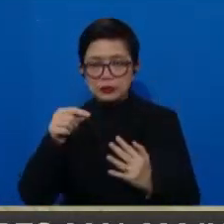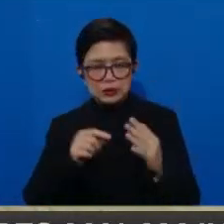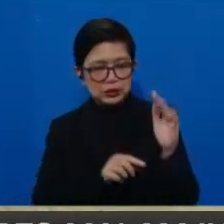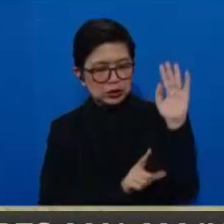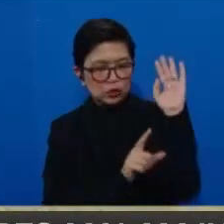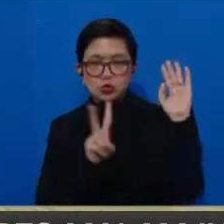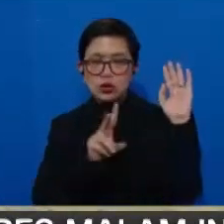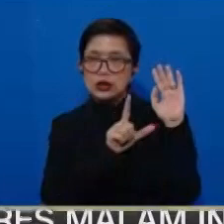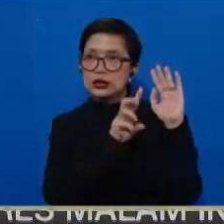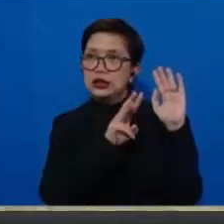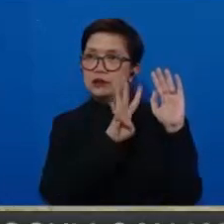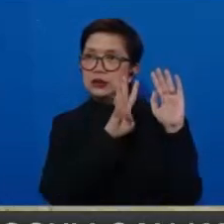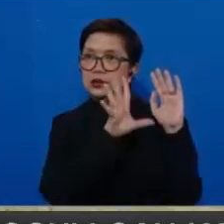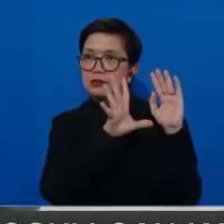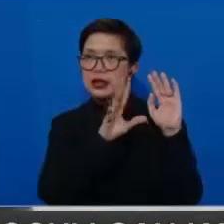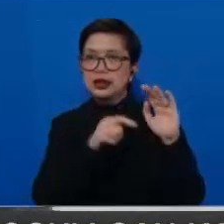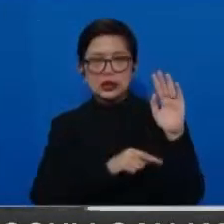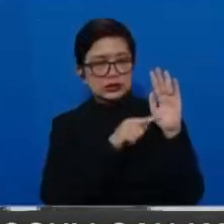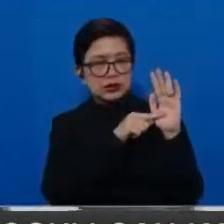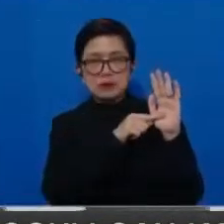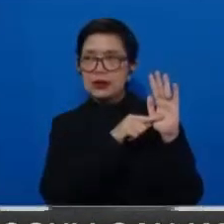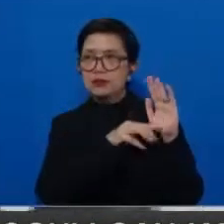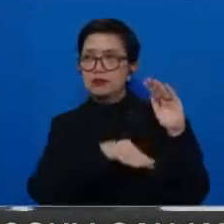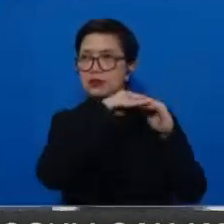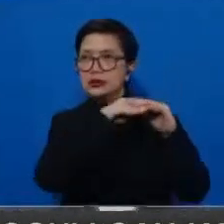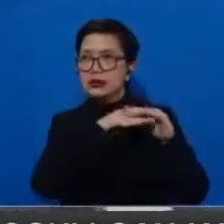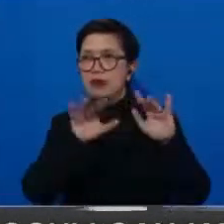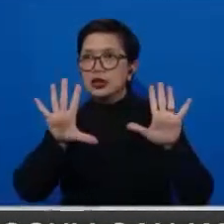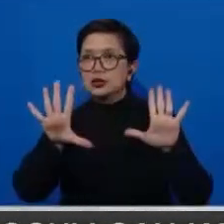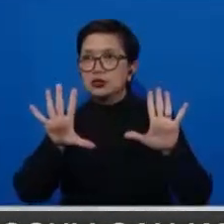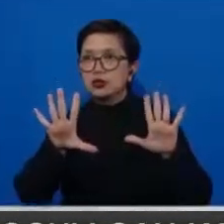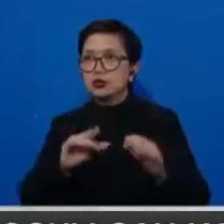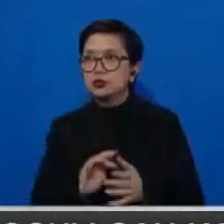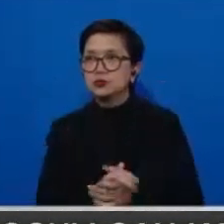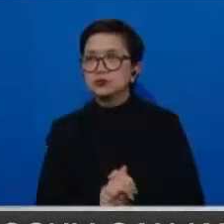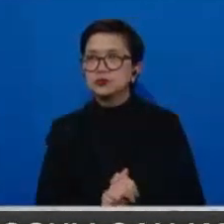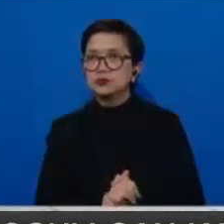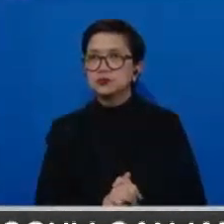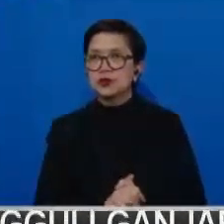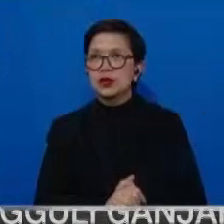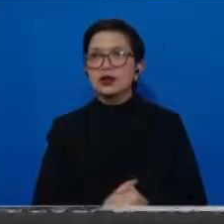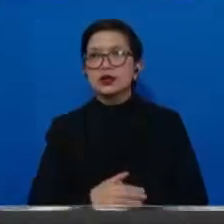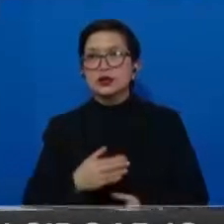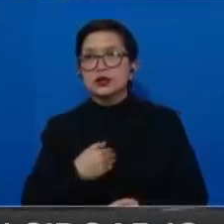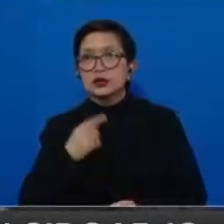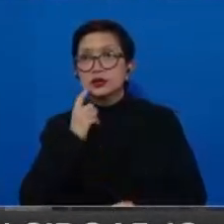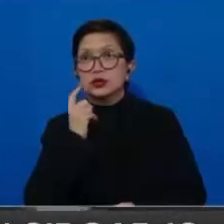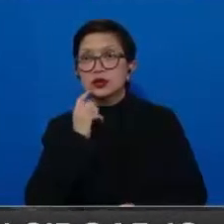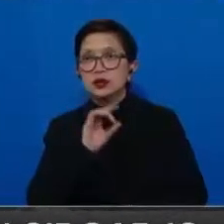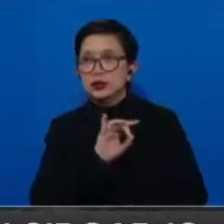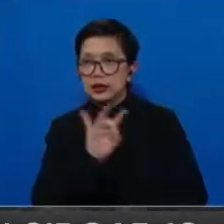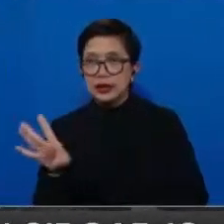3, 4, 5, sampai maksimal 10. Keesokan harinya, saya mencoba seblak lain di Bandung, yakni seblak